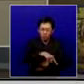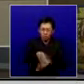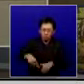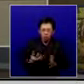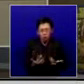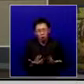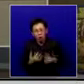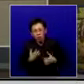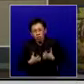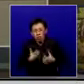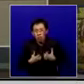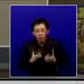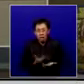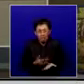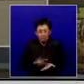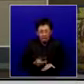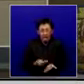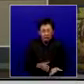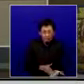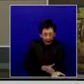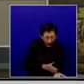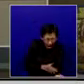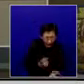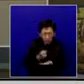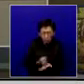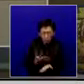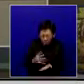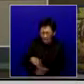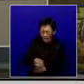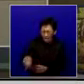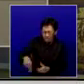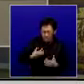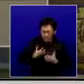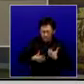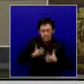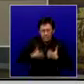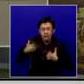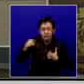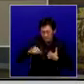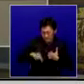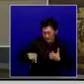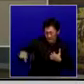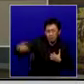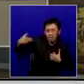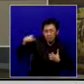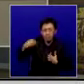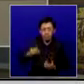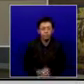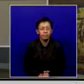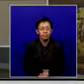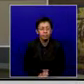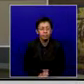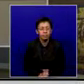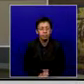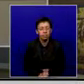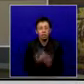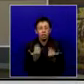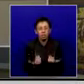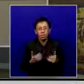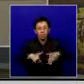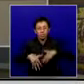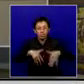ายเนี่ยท่านจ่ายล่าช้าแล้วก็ยังไม่ได้รับความช่วยเหลืออีกนะอย่างมากเลยและอีกอย่างนึงนะครับวันนี้ประ